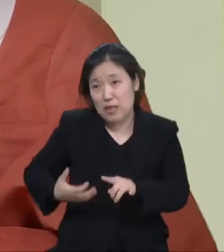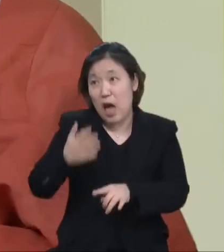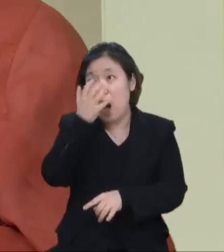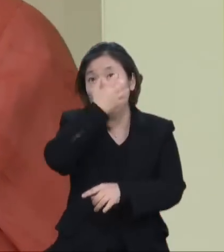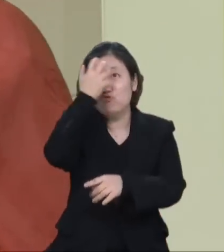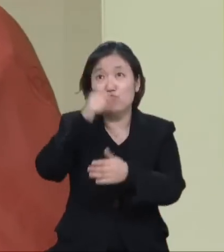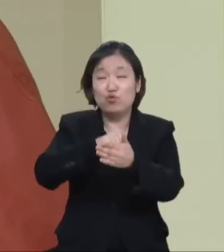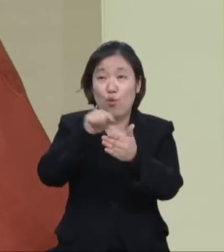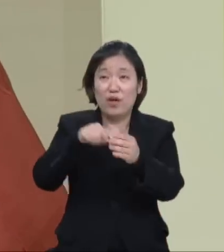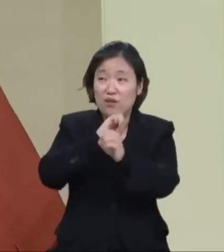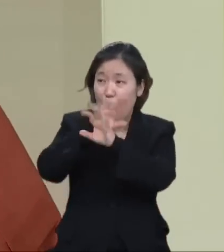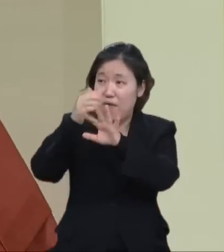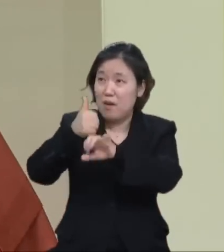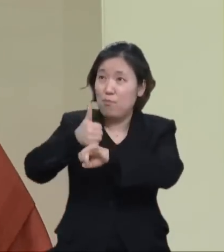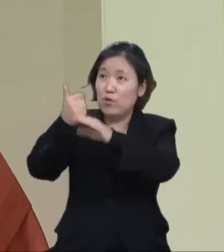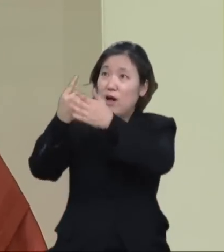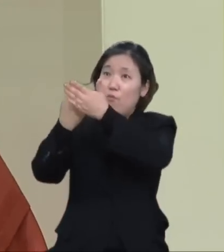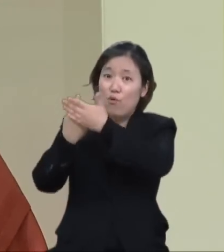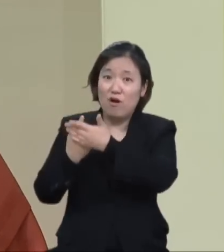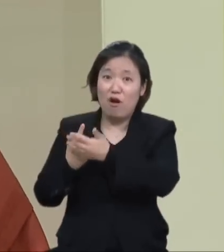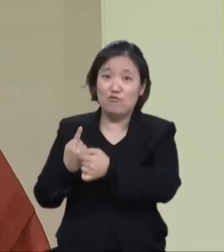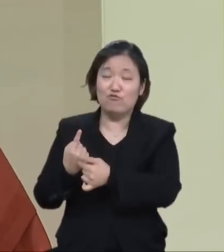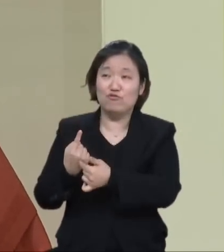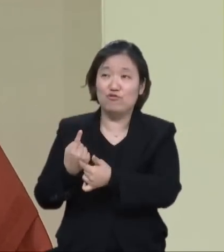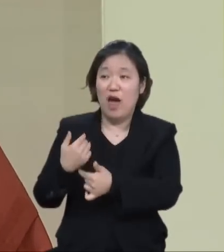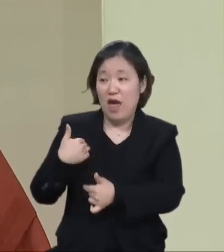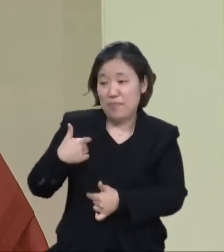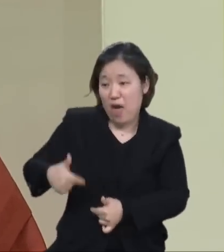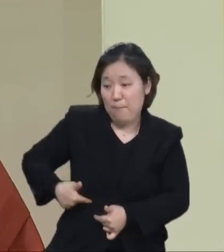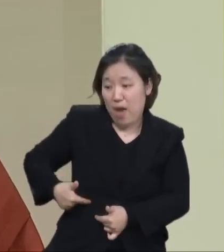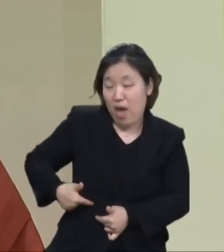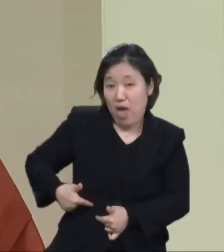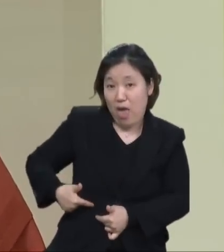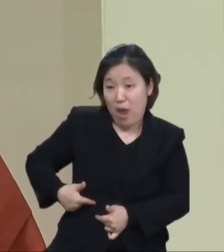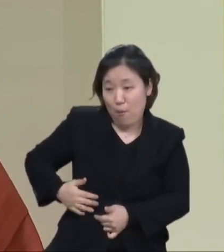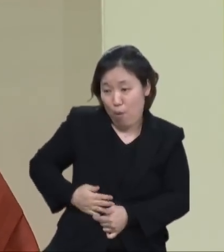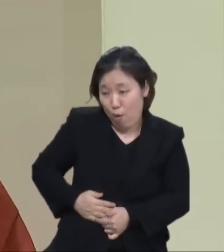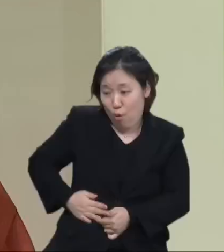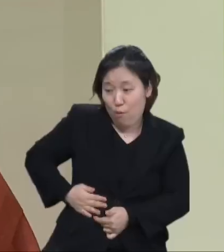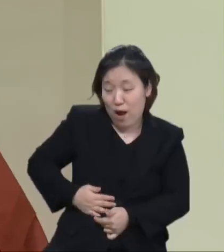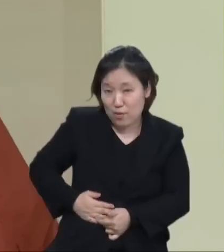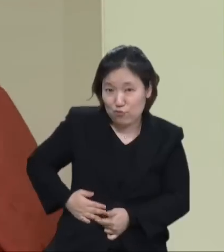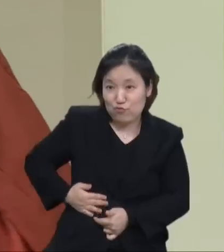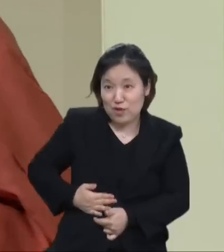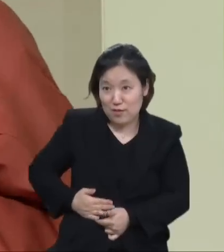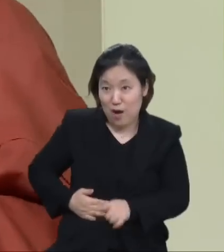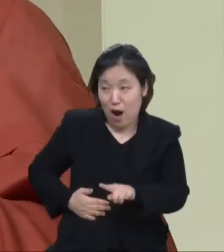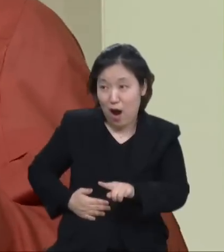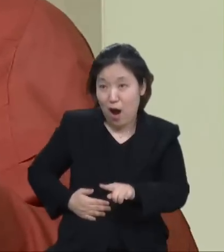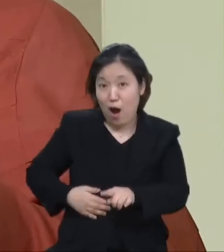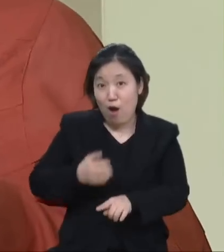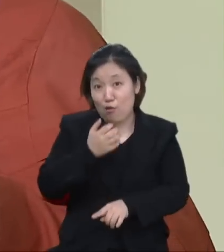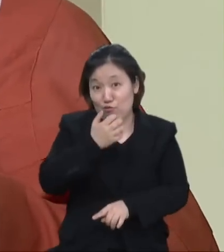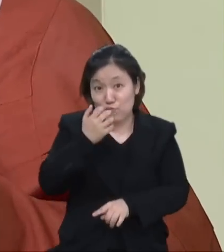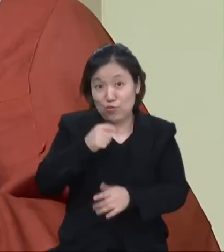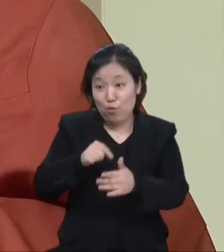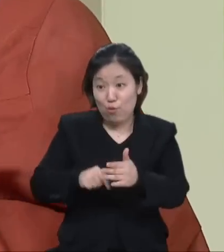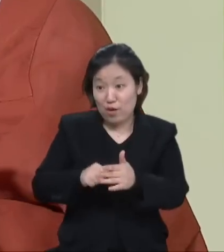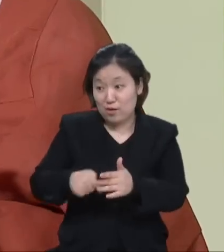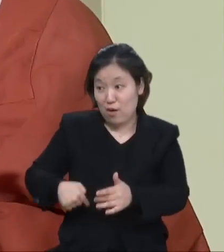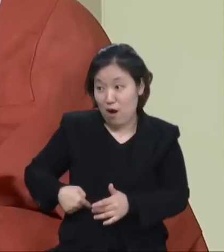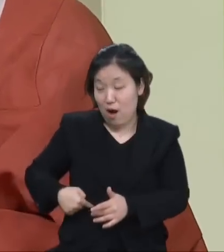관세음보살이 나타나 주셔서 이렇게 꿈에서 배를 어루만져 주시니까 그렇게 뭐 이제 배 아픈게 사라졌다는